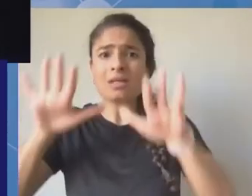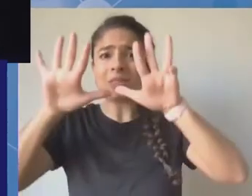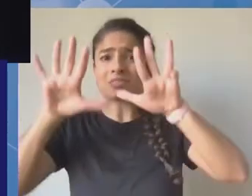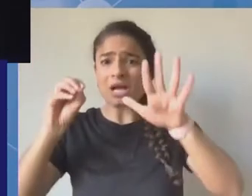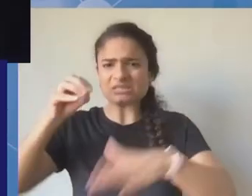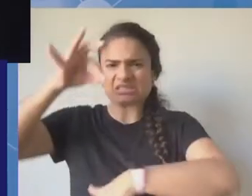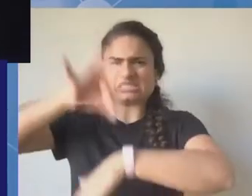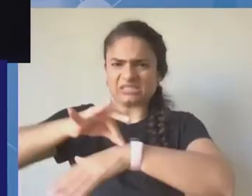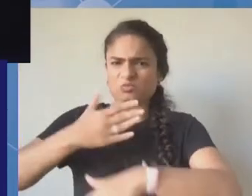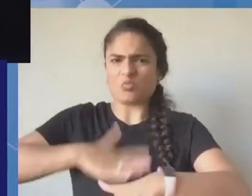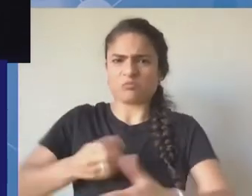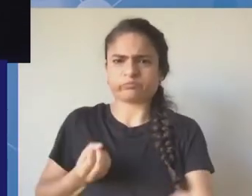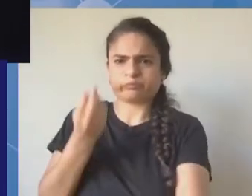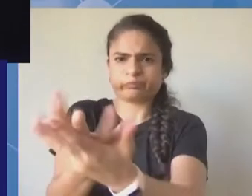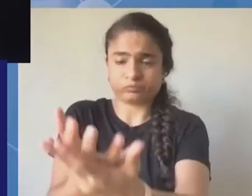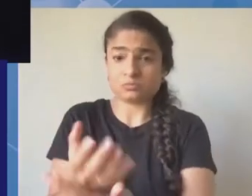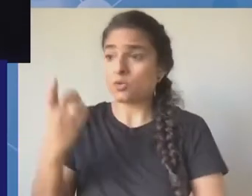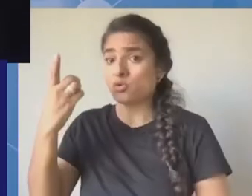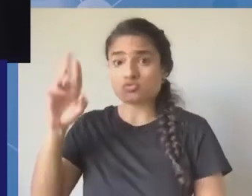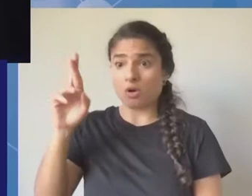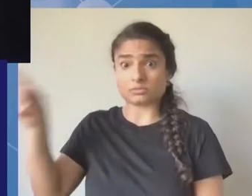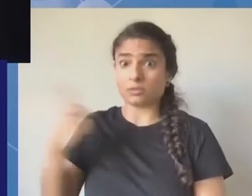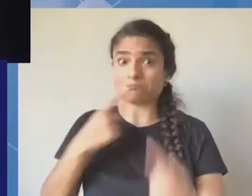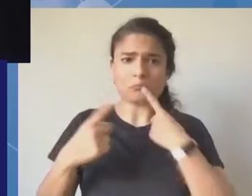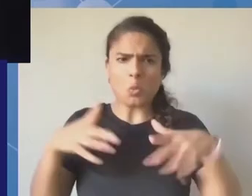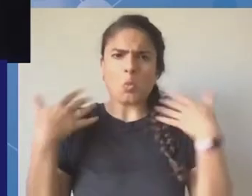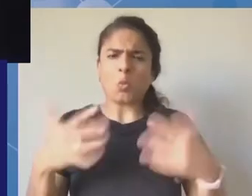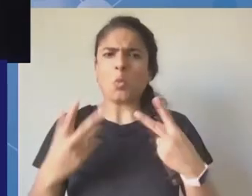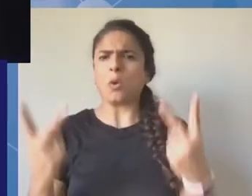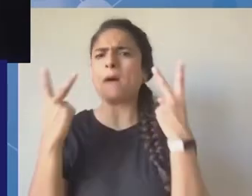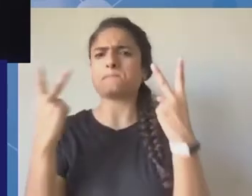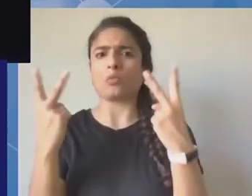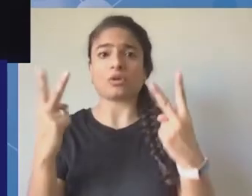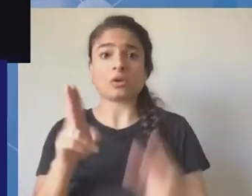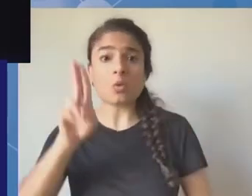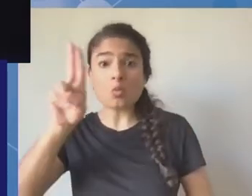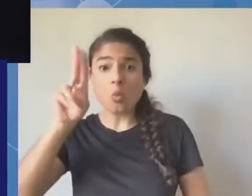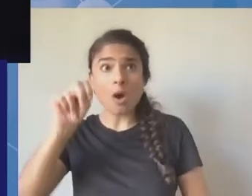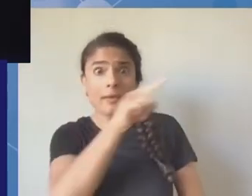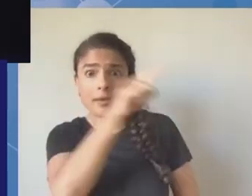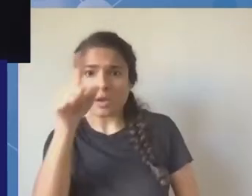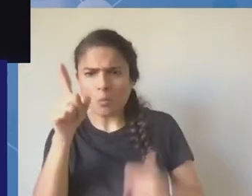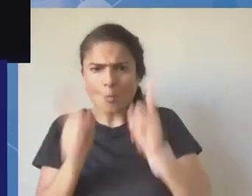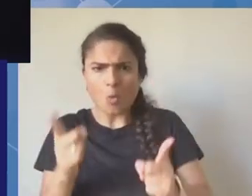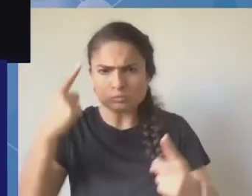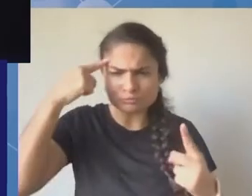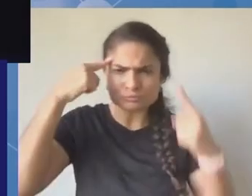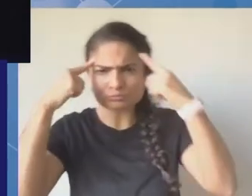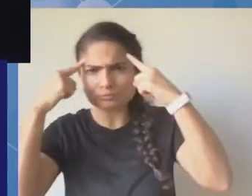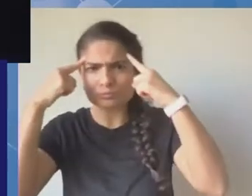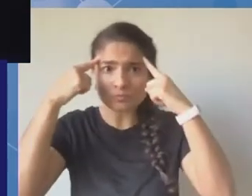联合国确认认为把网络制裁，这